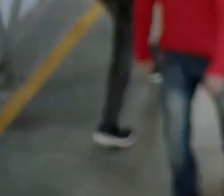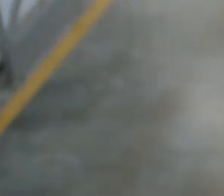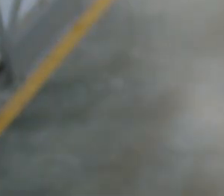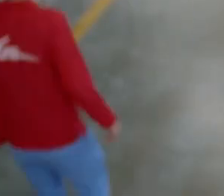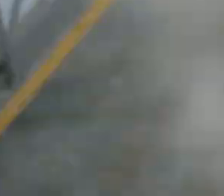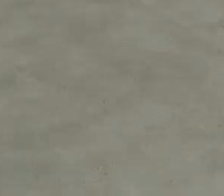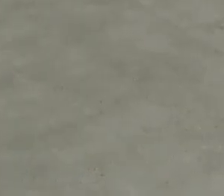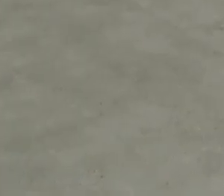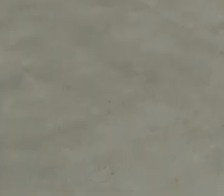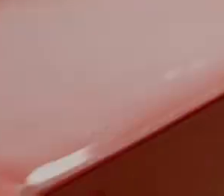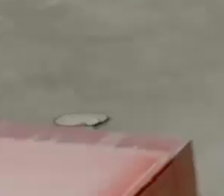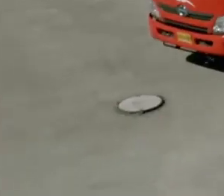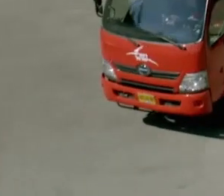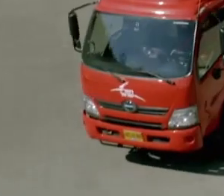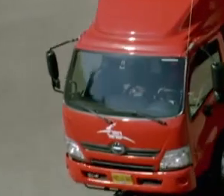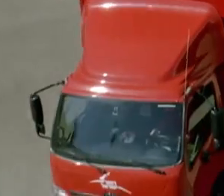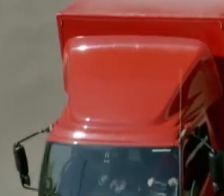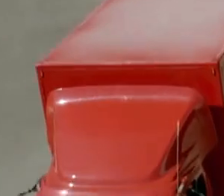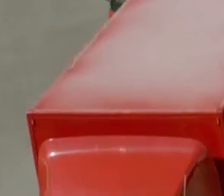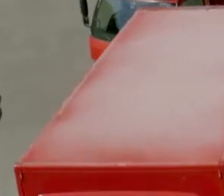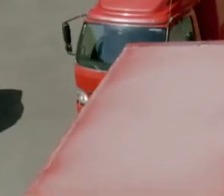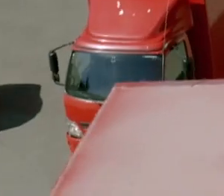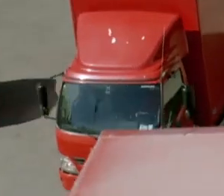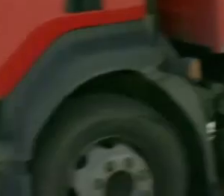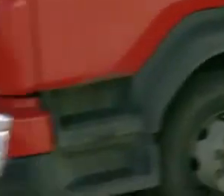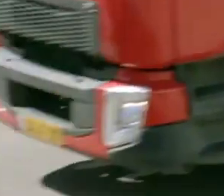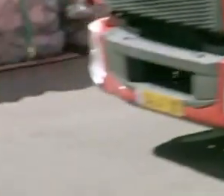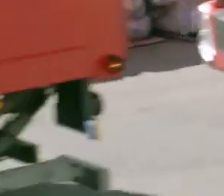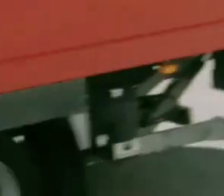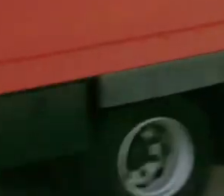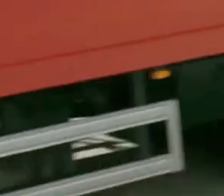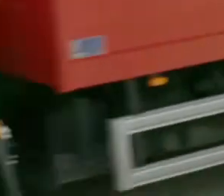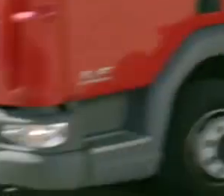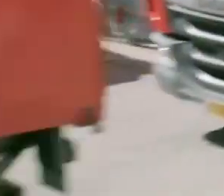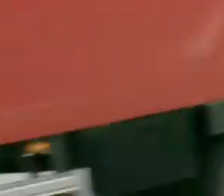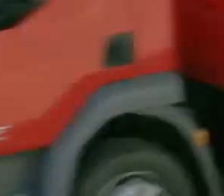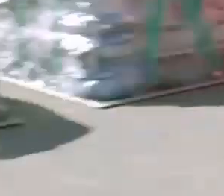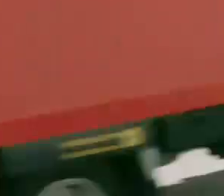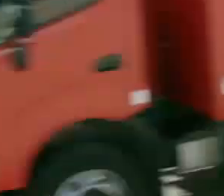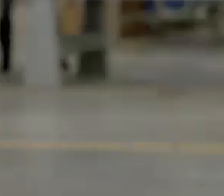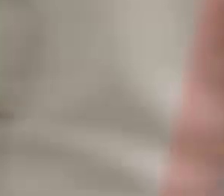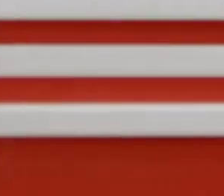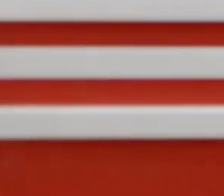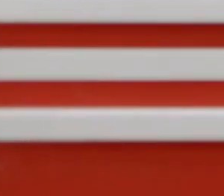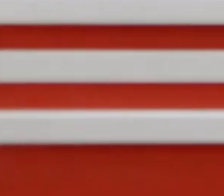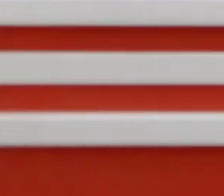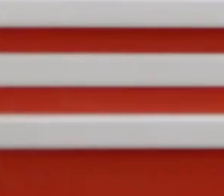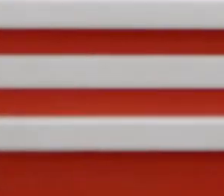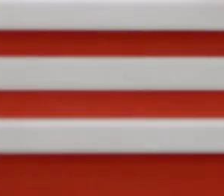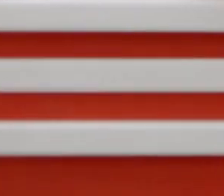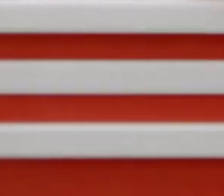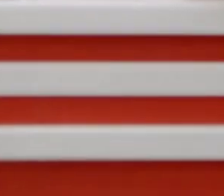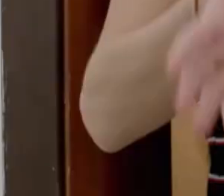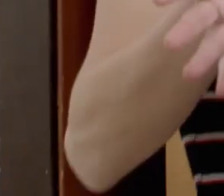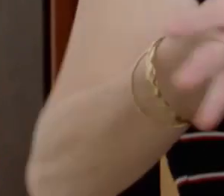הזה עובד מסביב לשעון. רוב החבילות מגיעות לנקודת המסירה בתוך 48 שעות בלבד מרגע שהן נוחתות בישראל. בכל